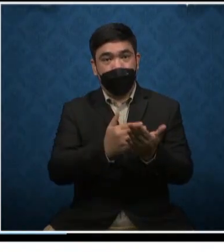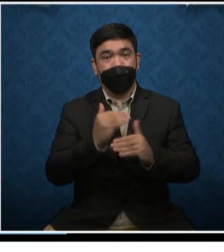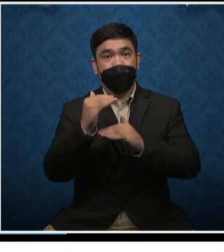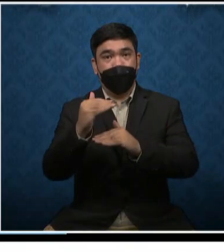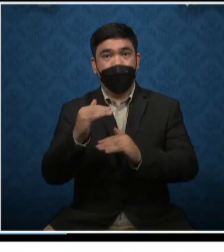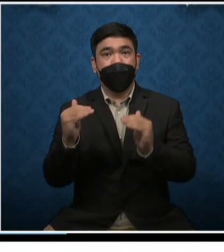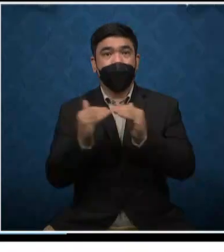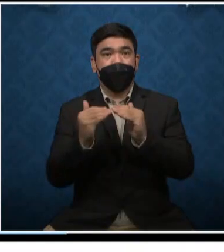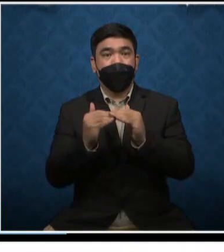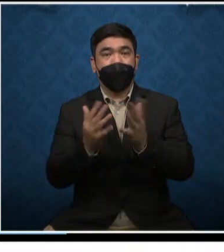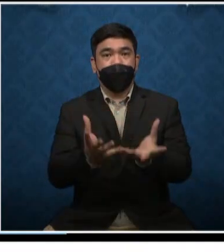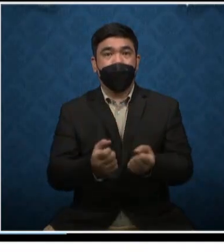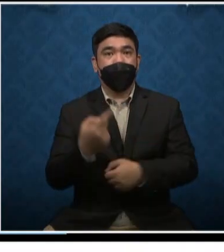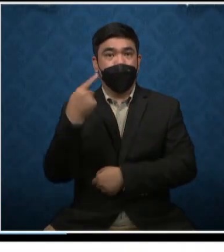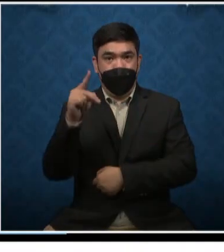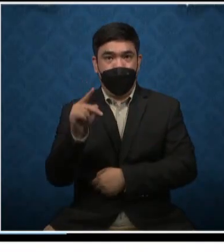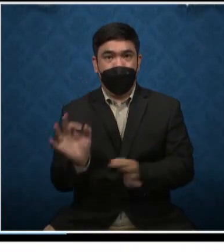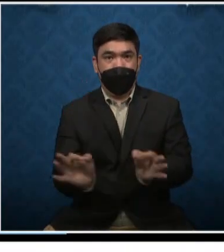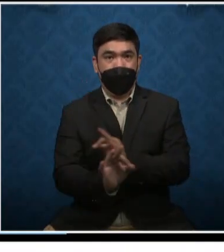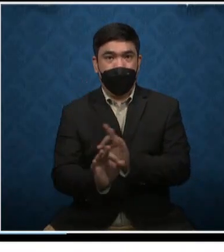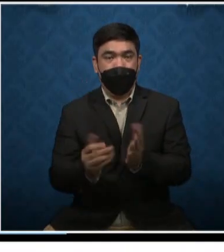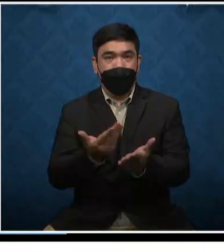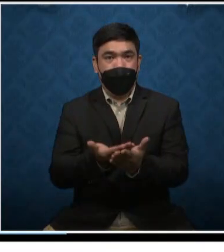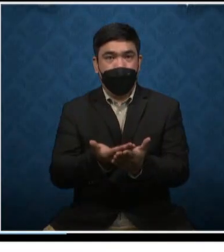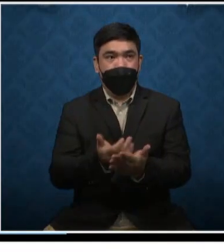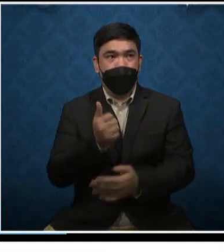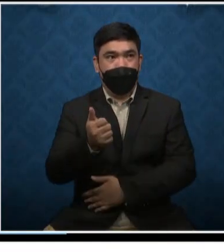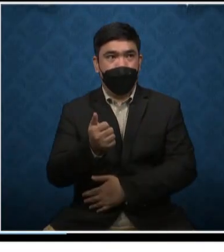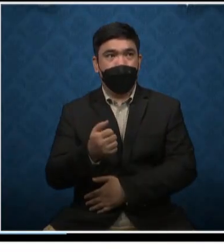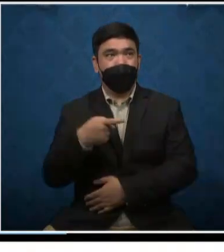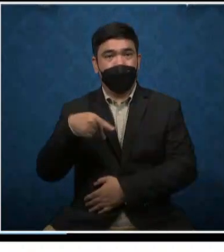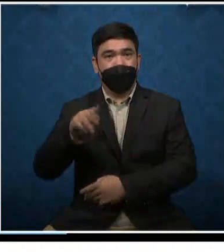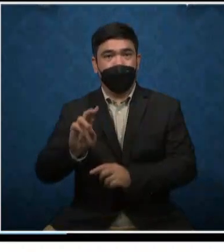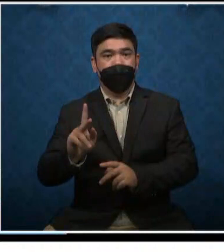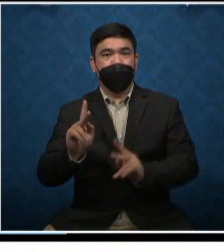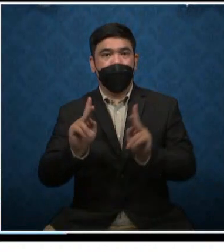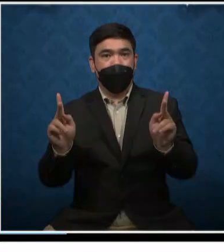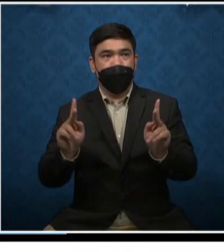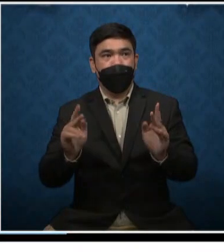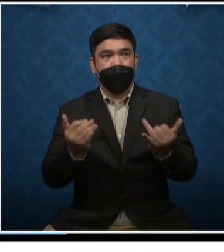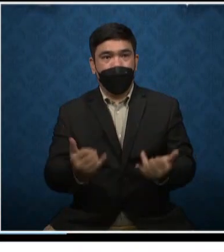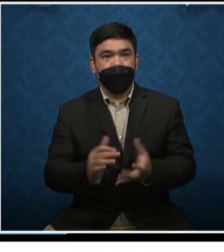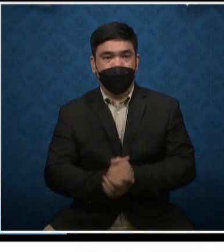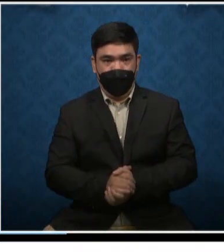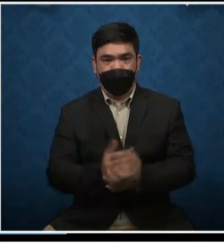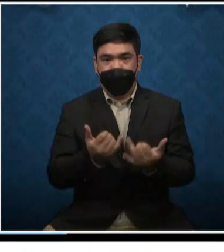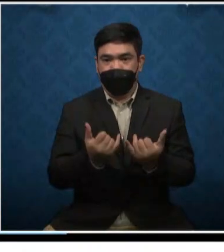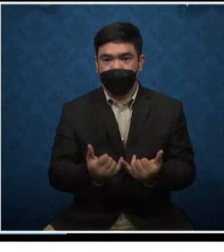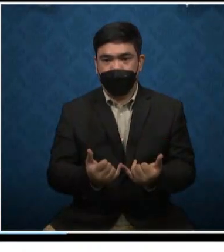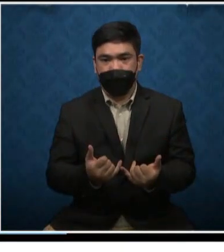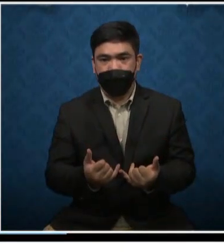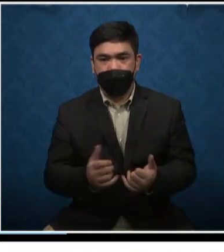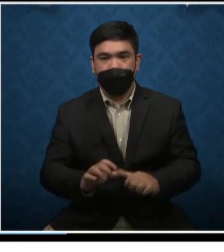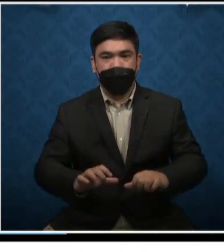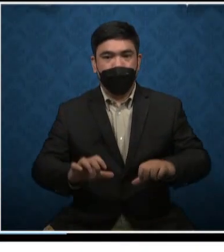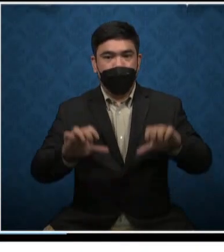ห่งสิทธิการรับประโยชน์ทดแทนให้ตราเป็นพระราชกฤษฎีกาดังนั้นรัฐ